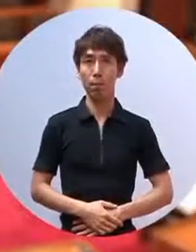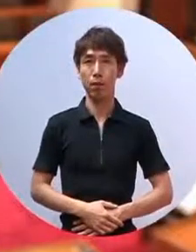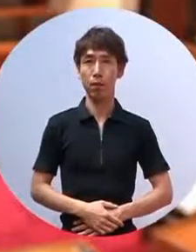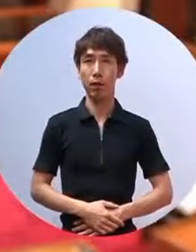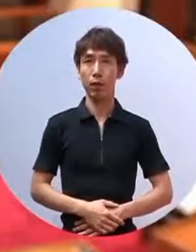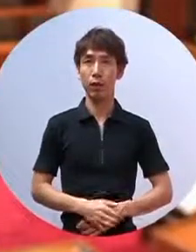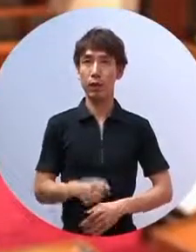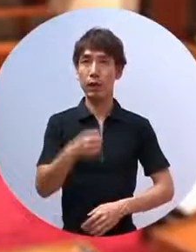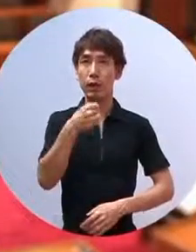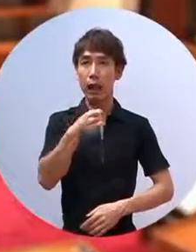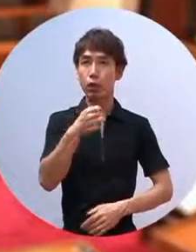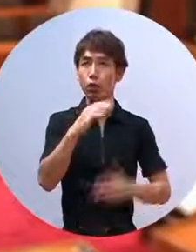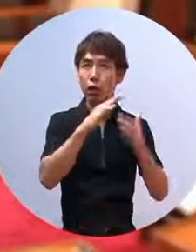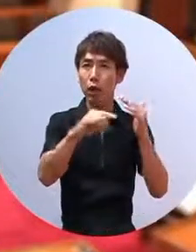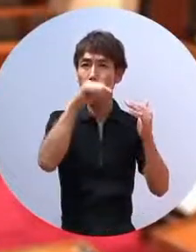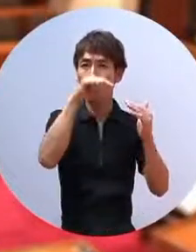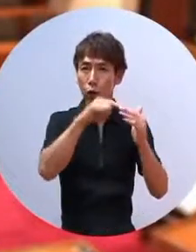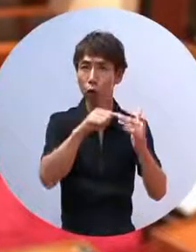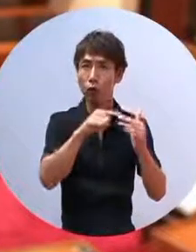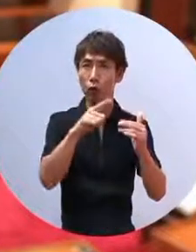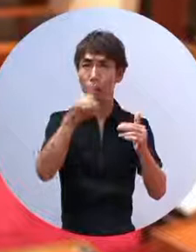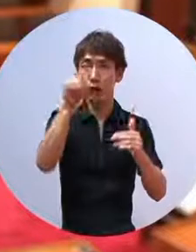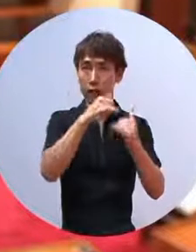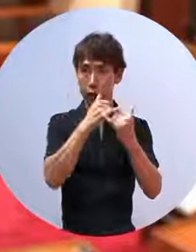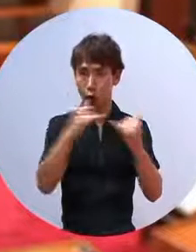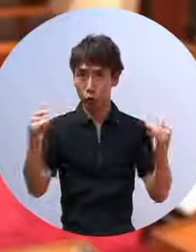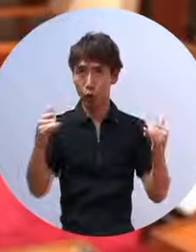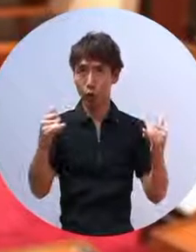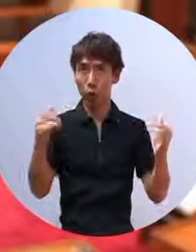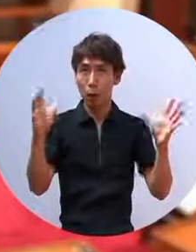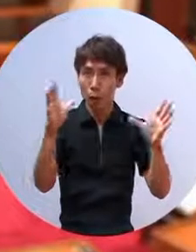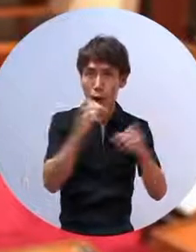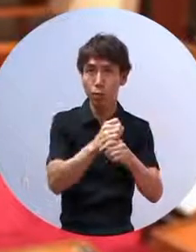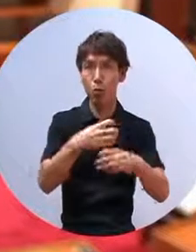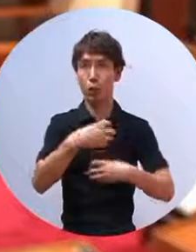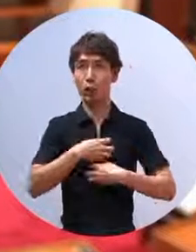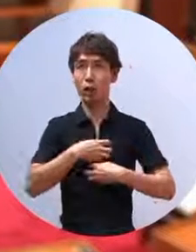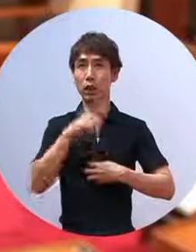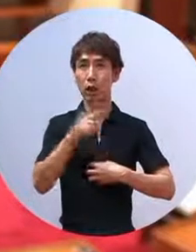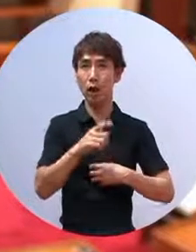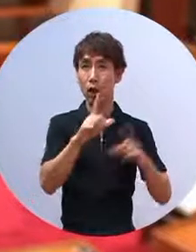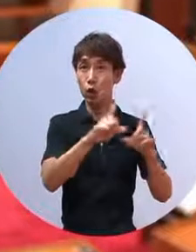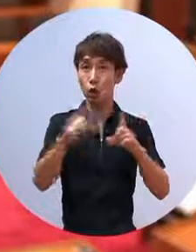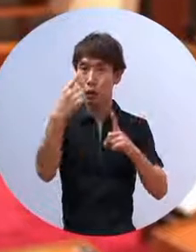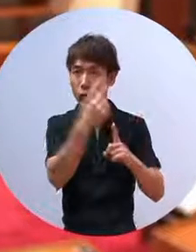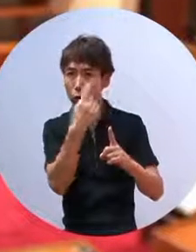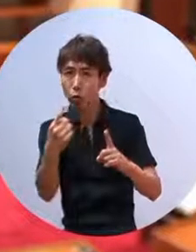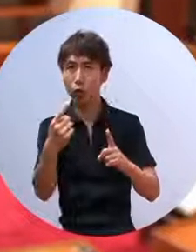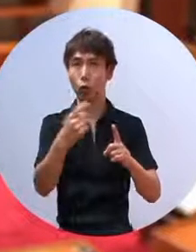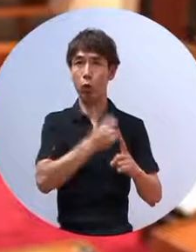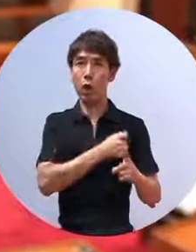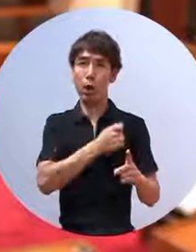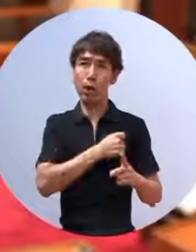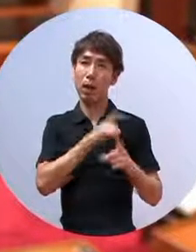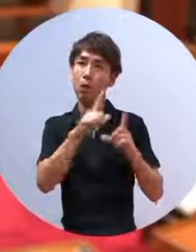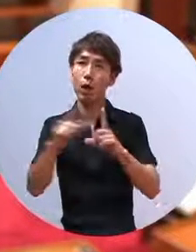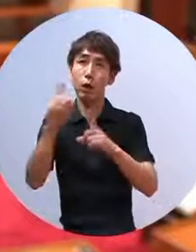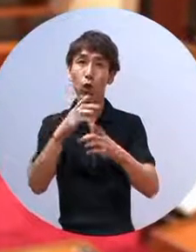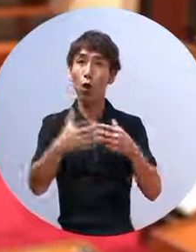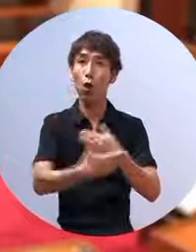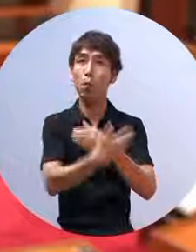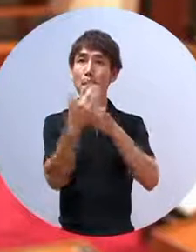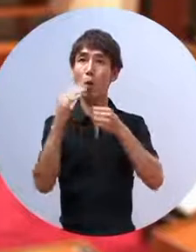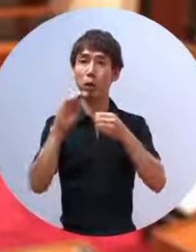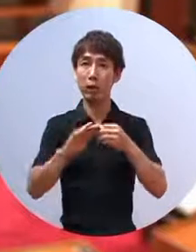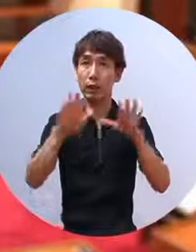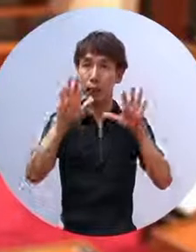核戦争による人類絶滅の危機から住民一人一人の生命と暮らしを守り、現在